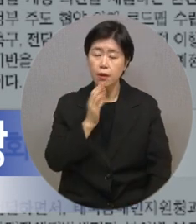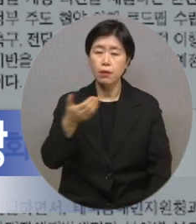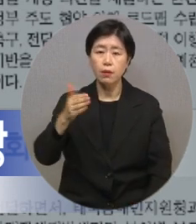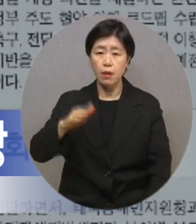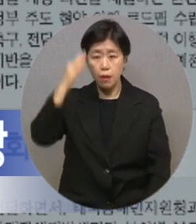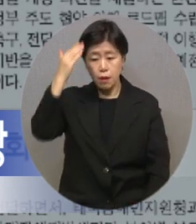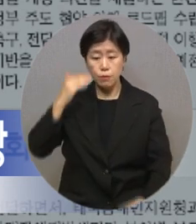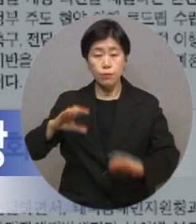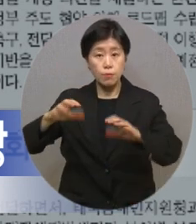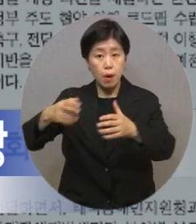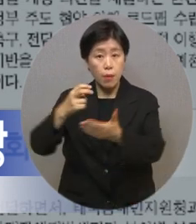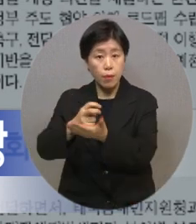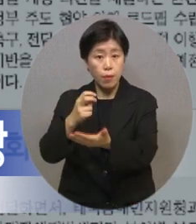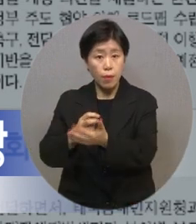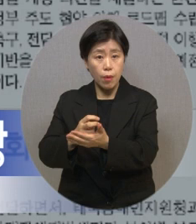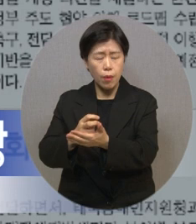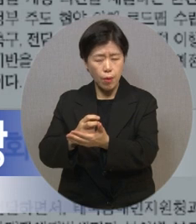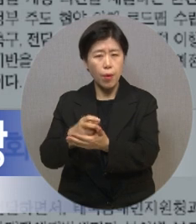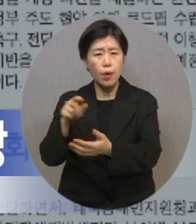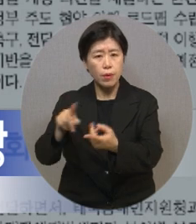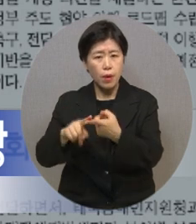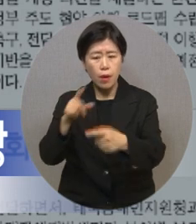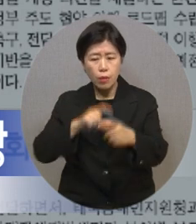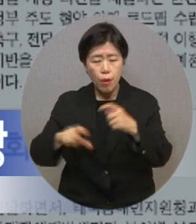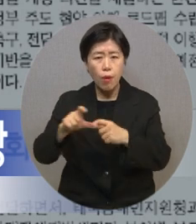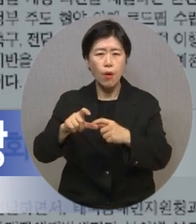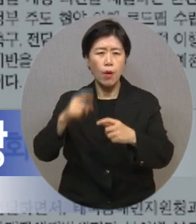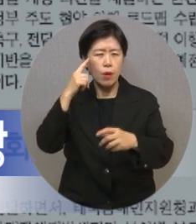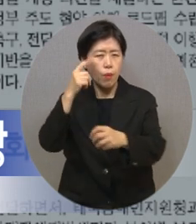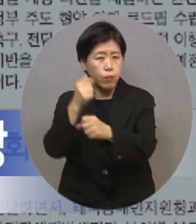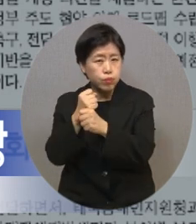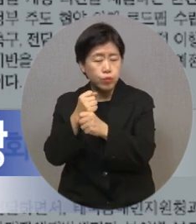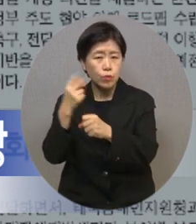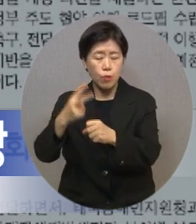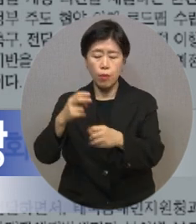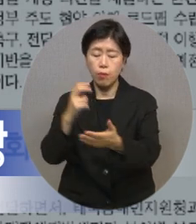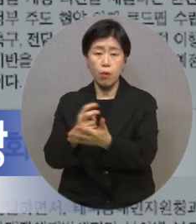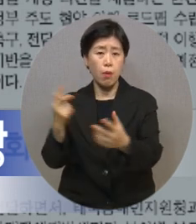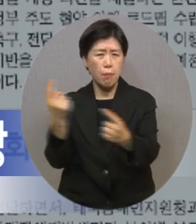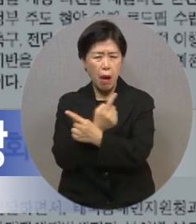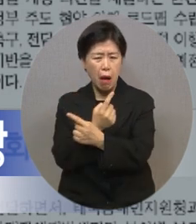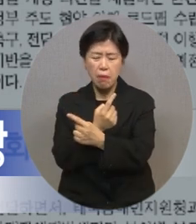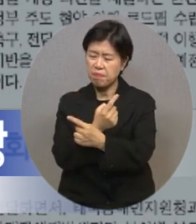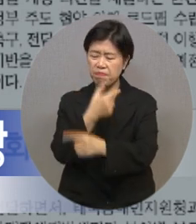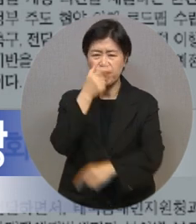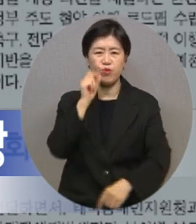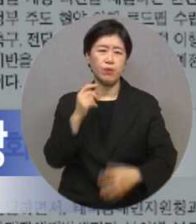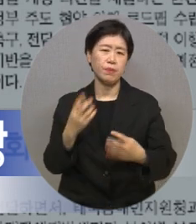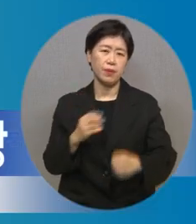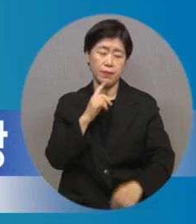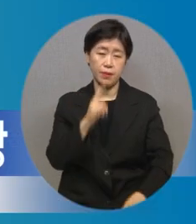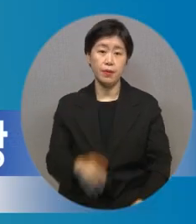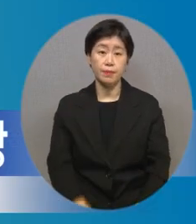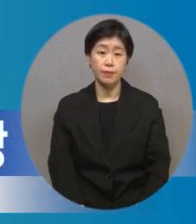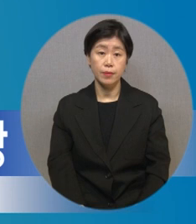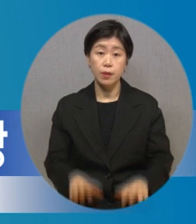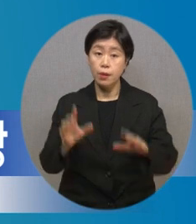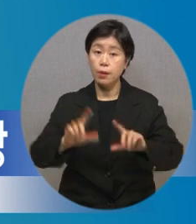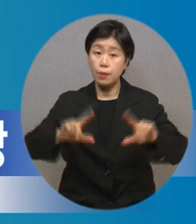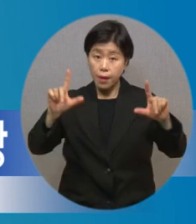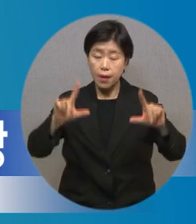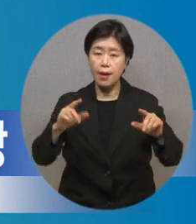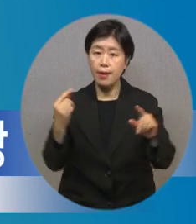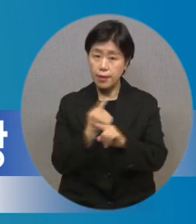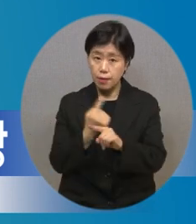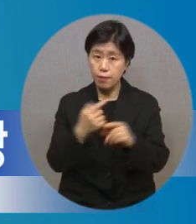국내법 조화를 위한 지표 연구와 법 개정 활동이 미비한 상태라고 언급하고 있는데요 올해 개정